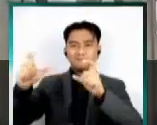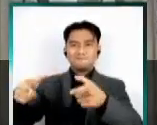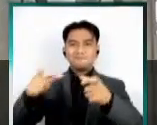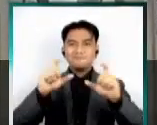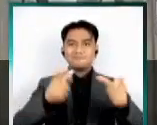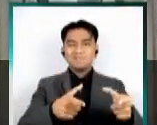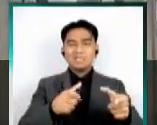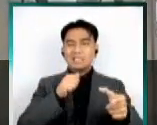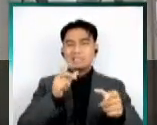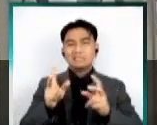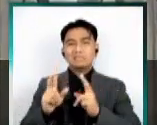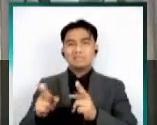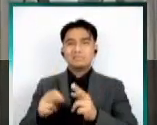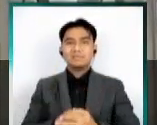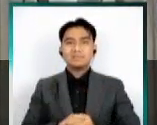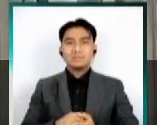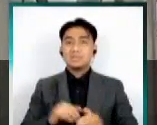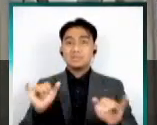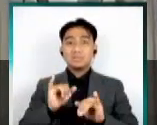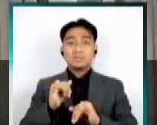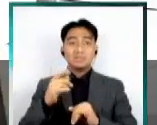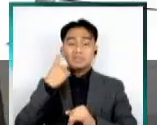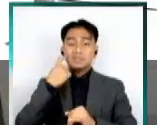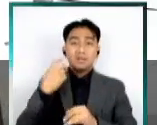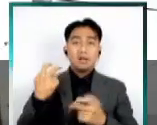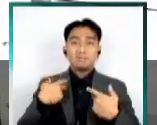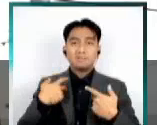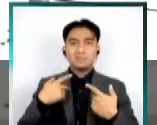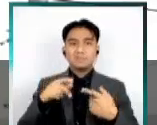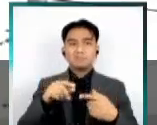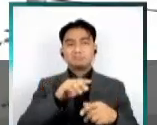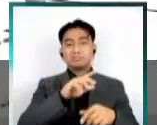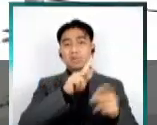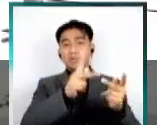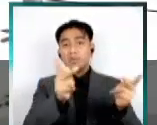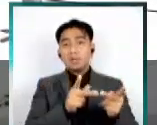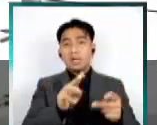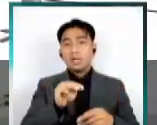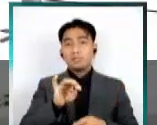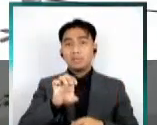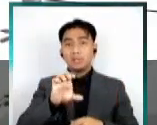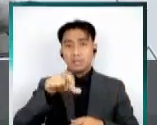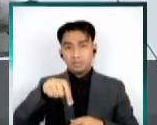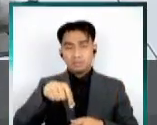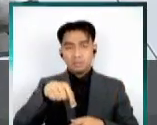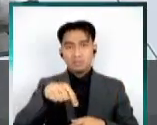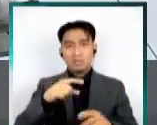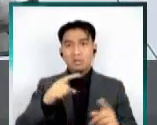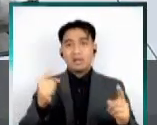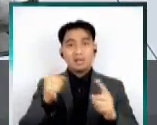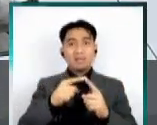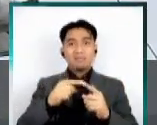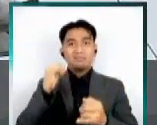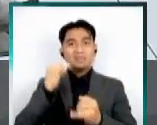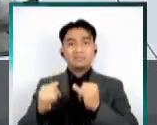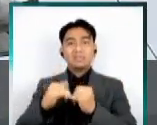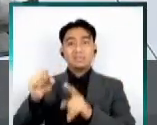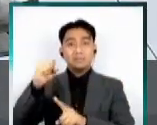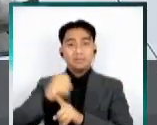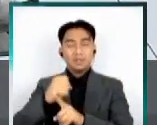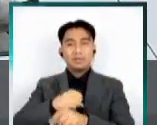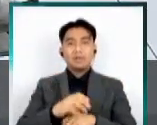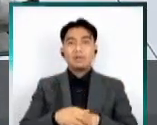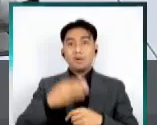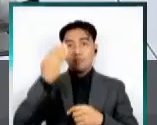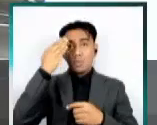mga lugar na nauna ng inanunsyong nasa MECQ hanggang sa katapusan ng Setyembre, gaya ng Bulacan, Cavite,